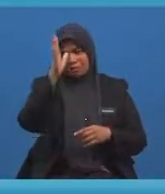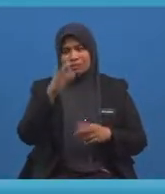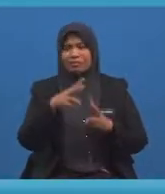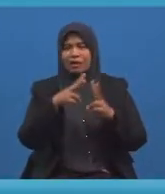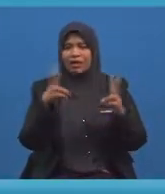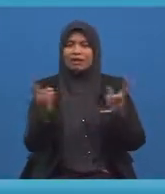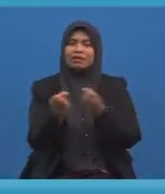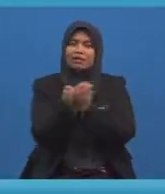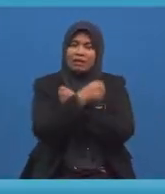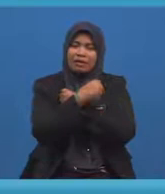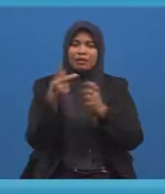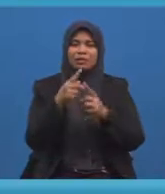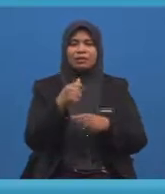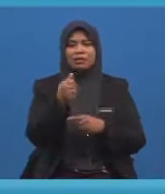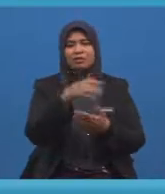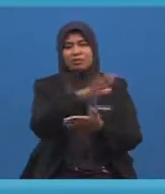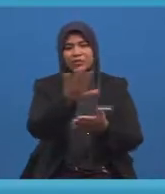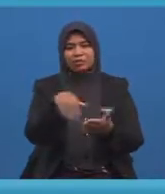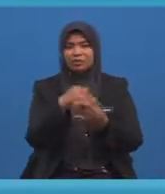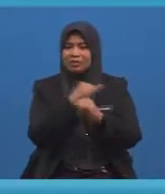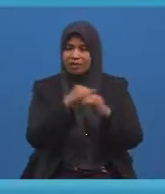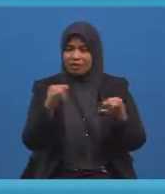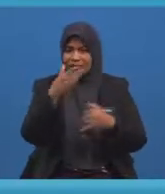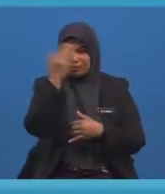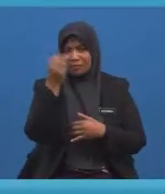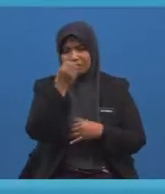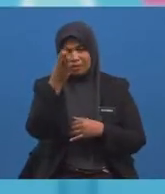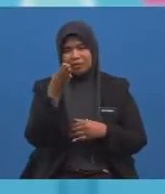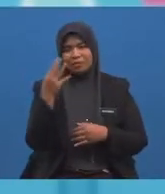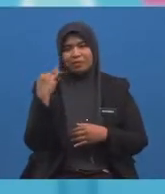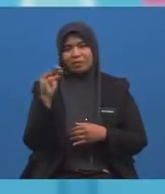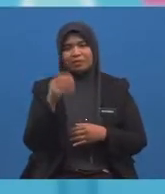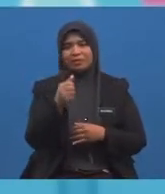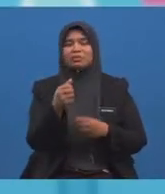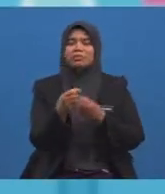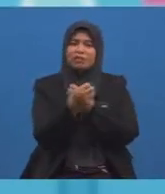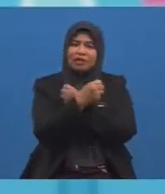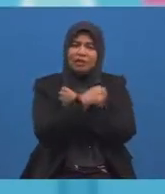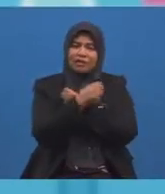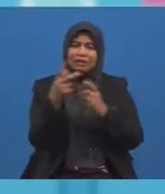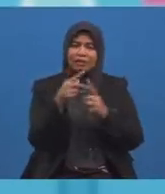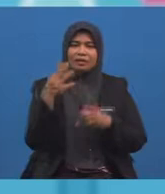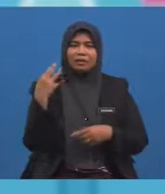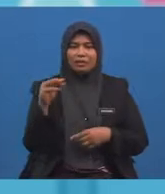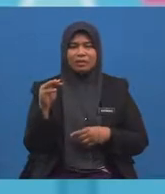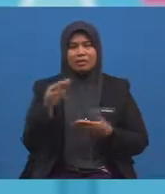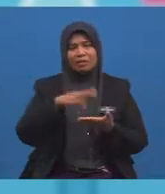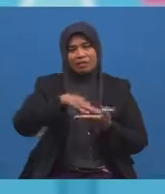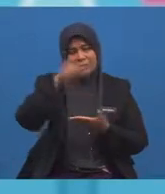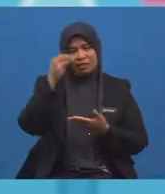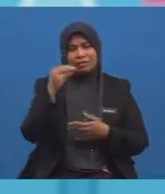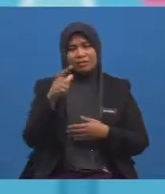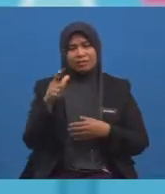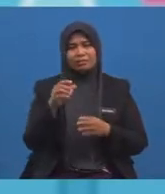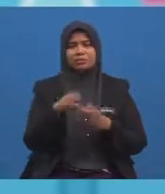Jangan lupa untuk beritahu ibu bapa kamu yang kamu sayang mereka ya. Belajarlah bersungguh-sungguh dan menjadi